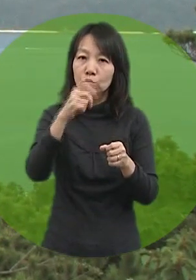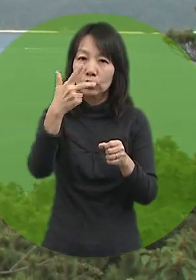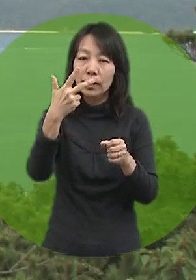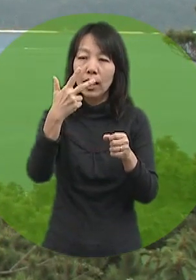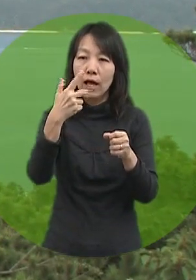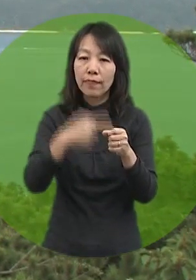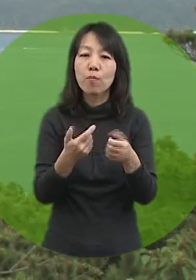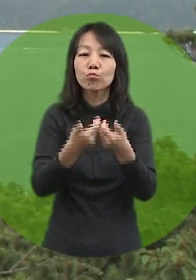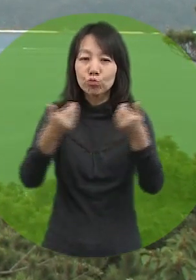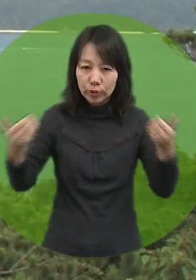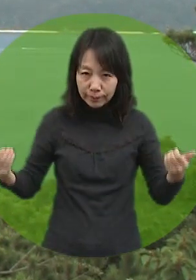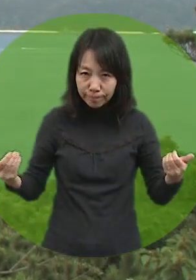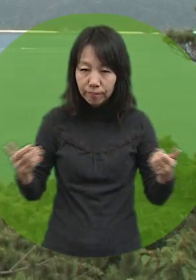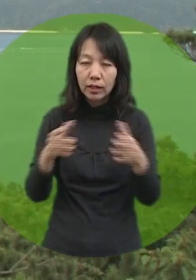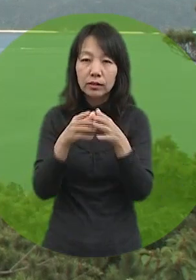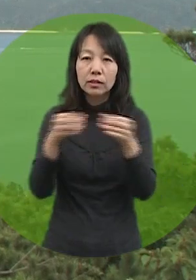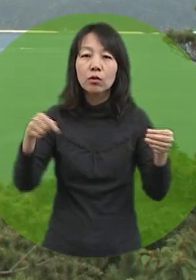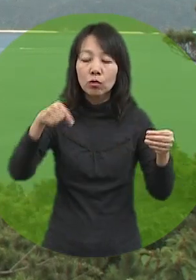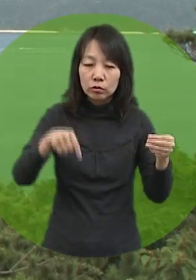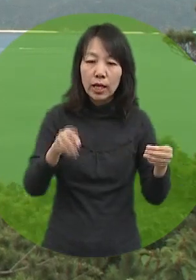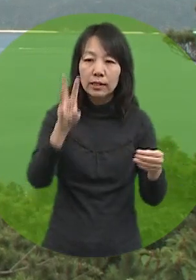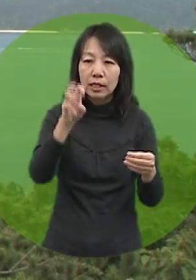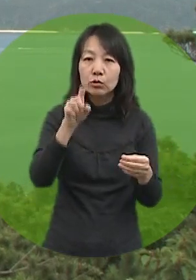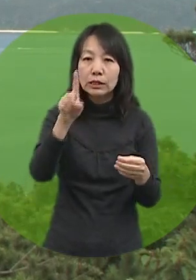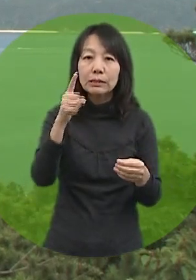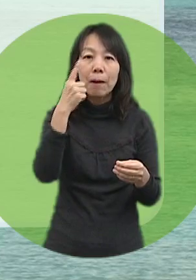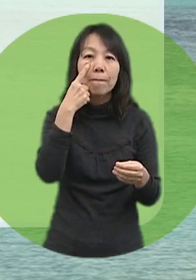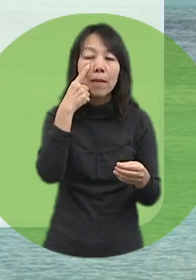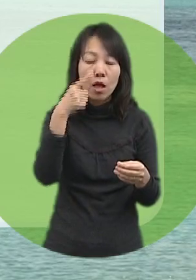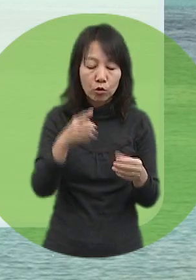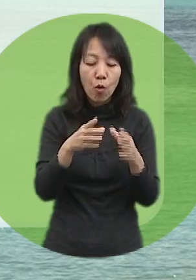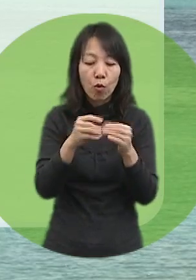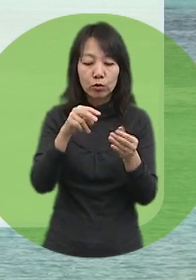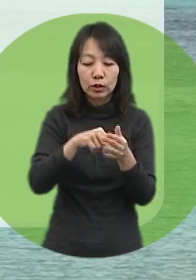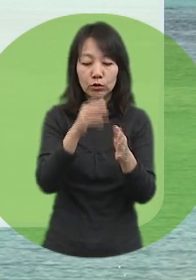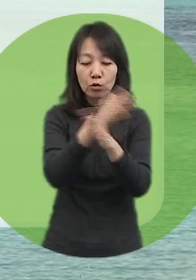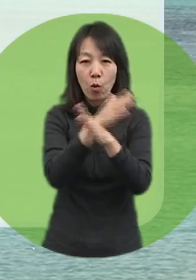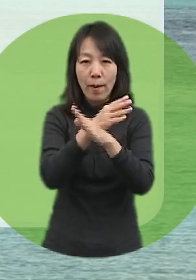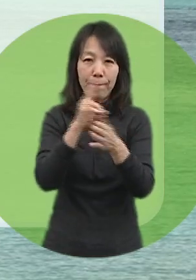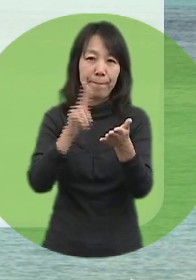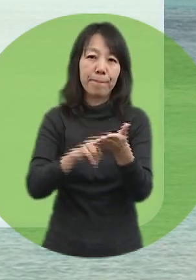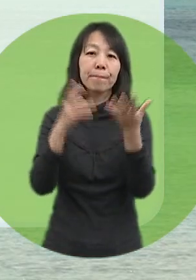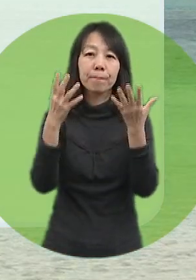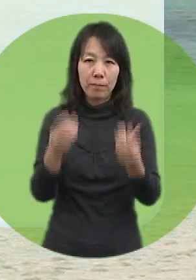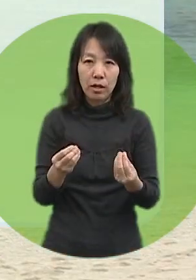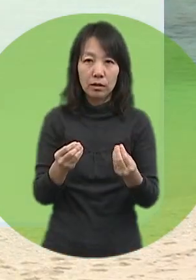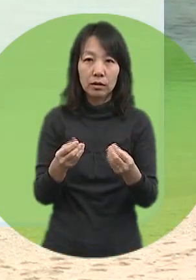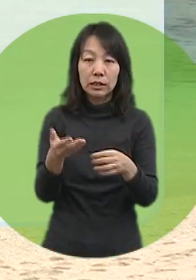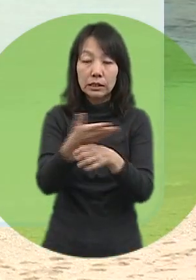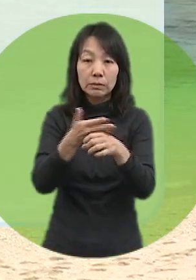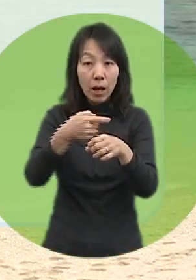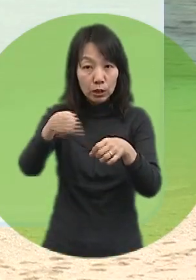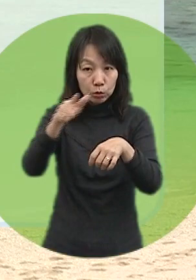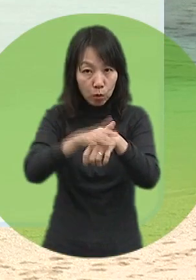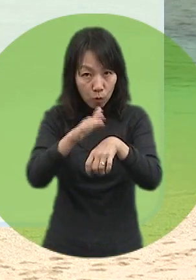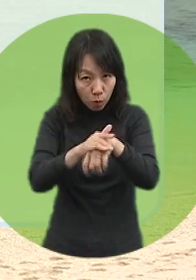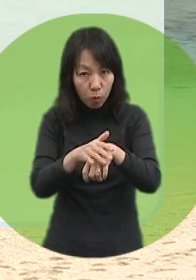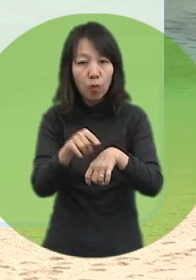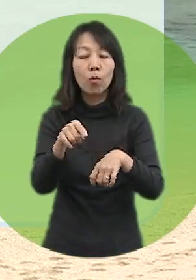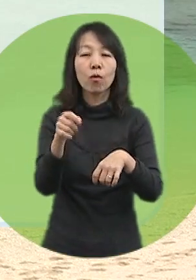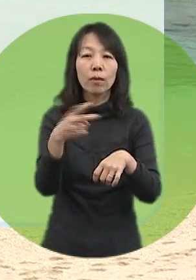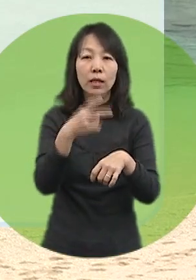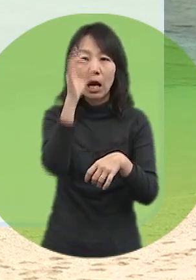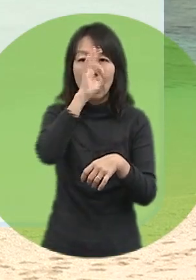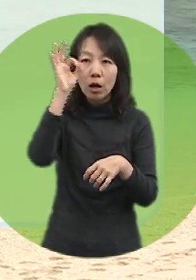で31番目の国立公園となりました。各島へのアクセス方法や観光スポットなどの情報